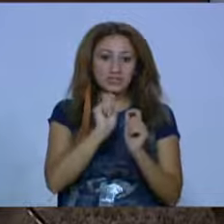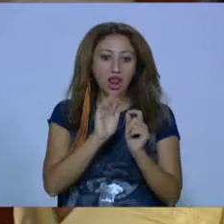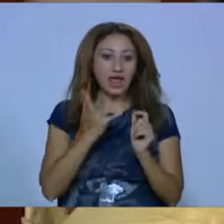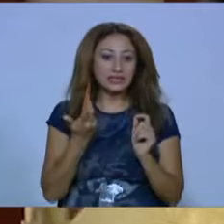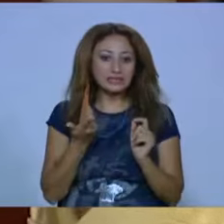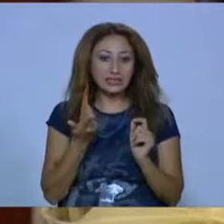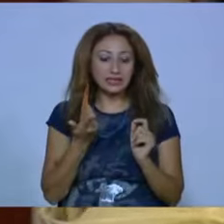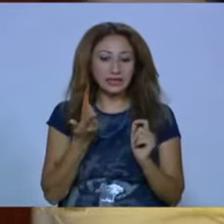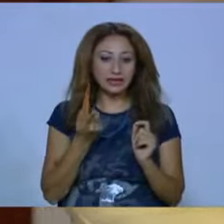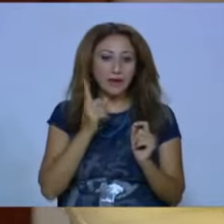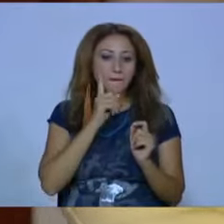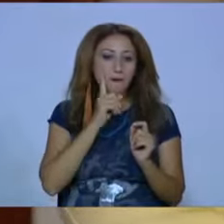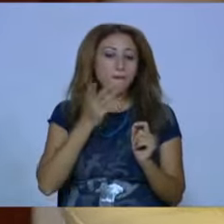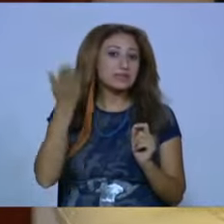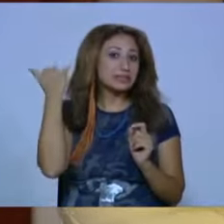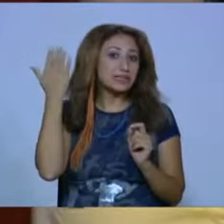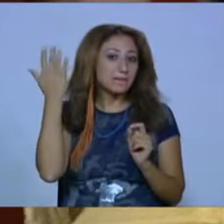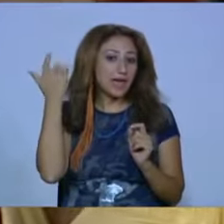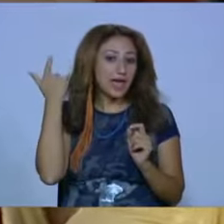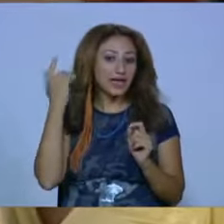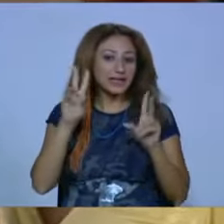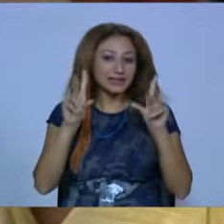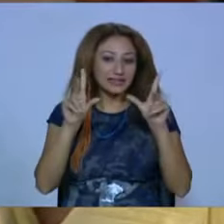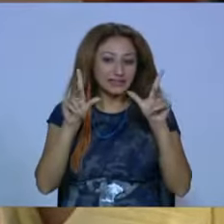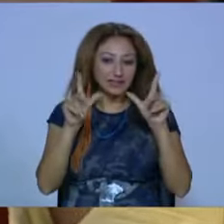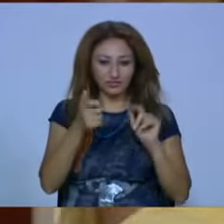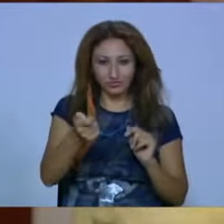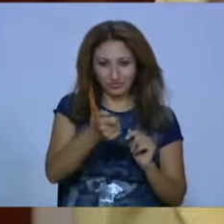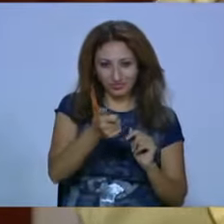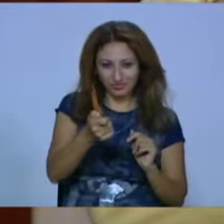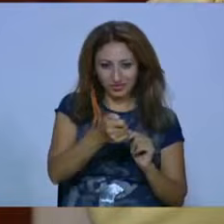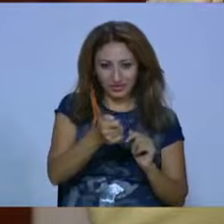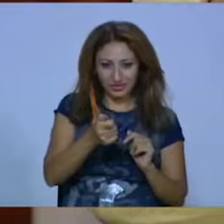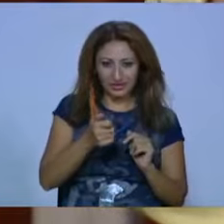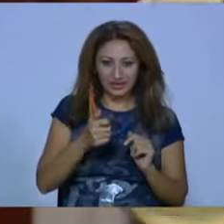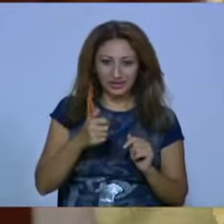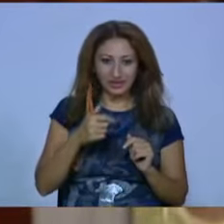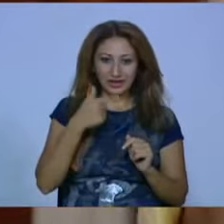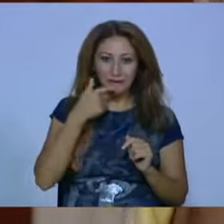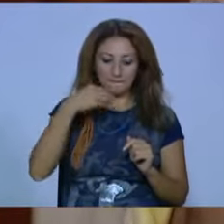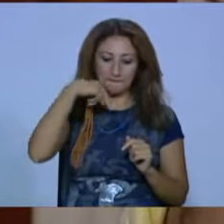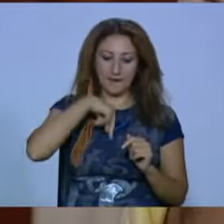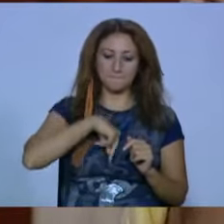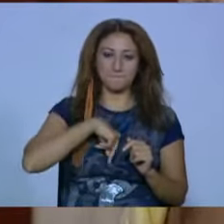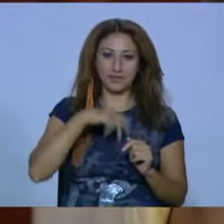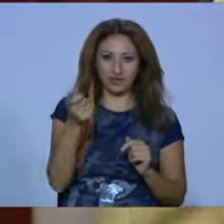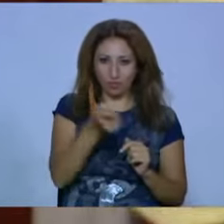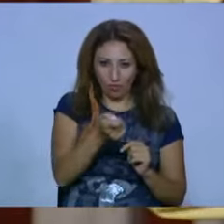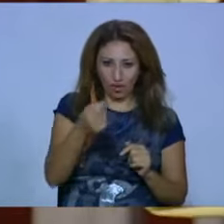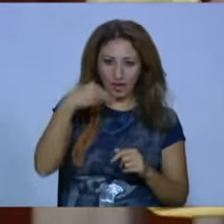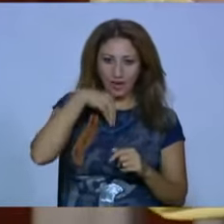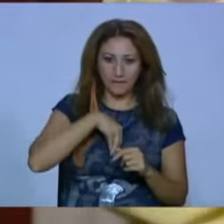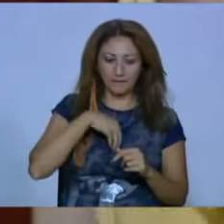يا علاء؟ قال له ماما كانت زمان اول ما جبنا التلفزيون بالريموت كنترول كانت بتخبي الريموت كنترول في صدرها. ايوه